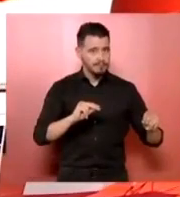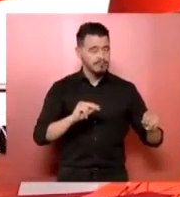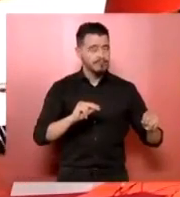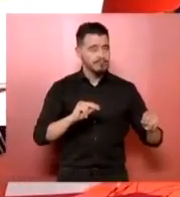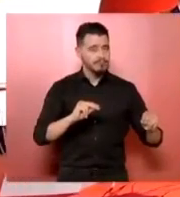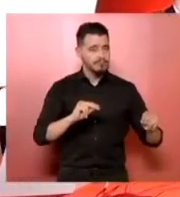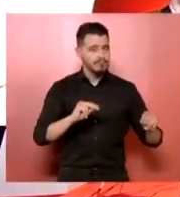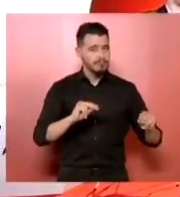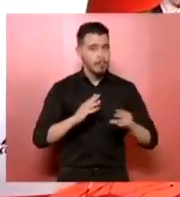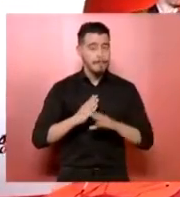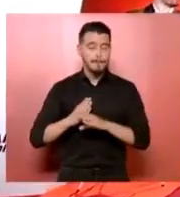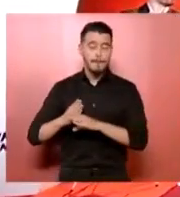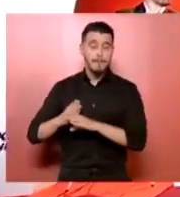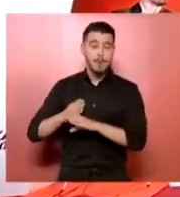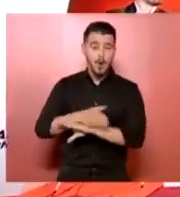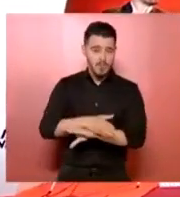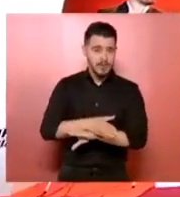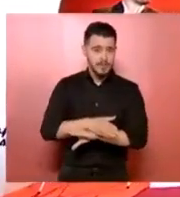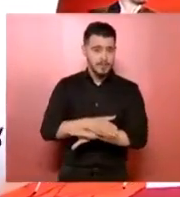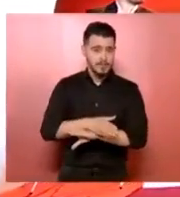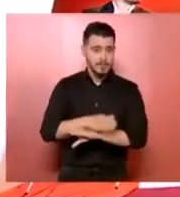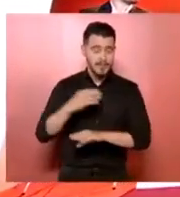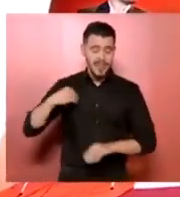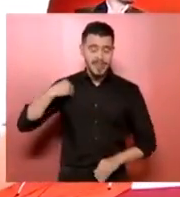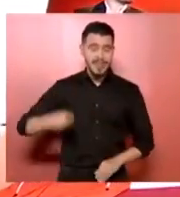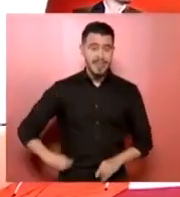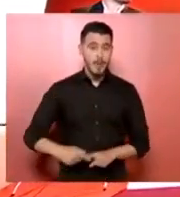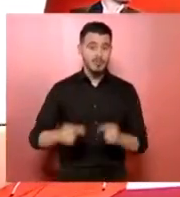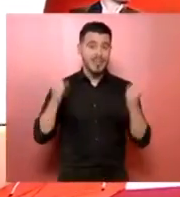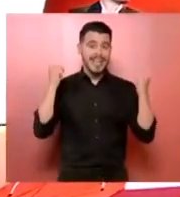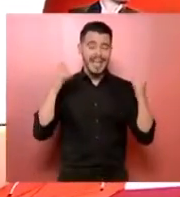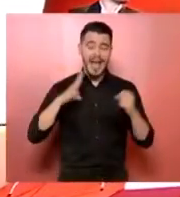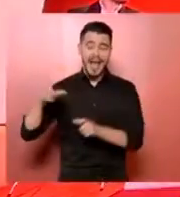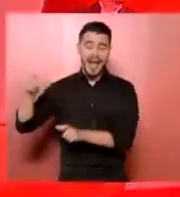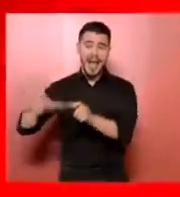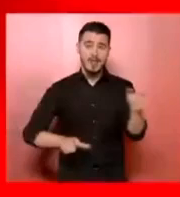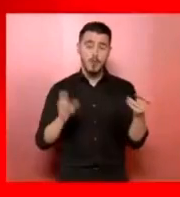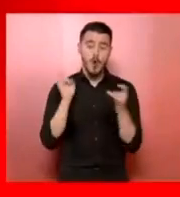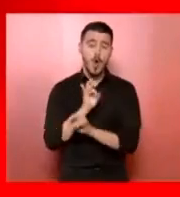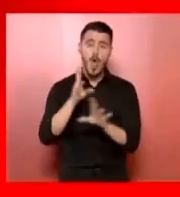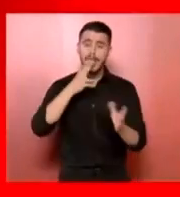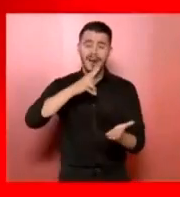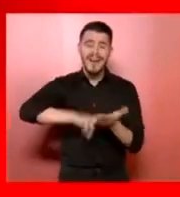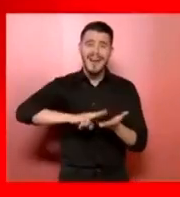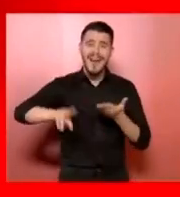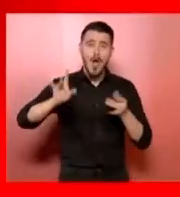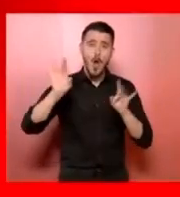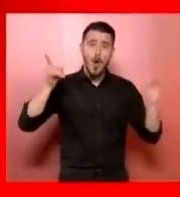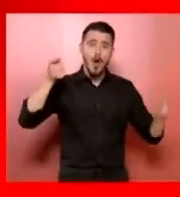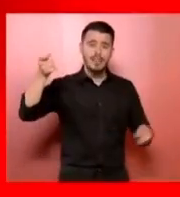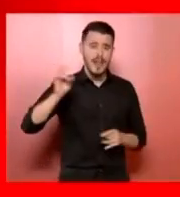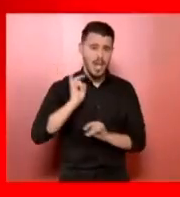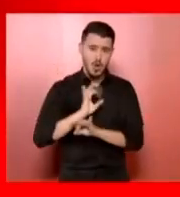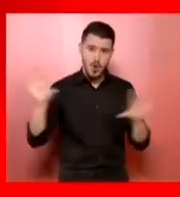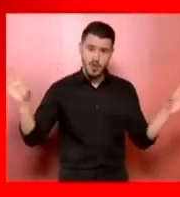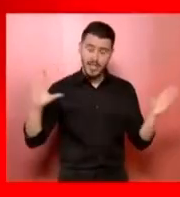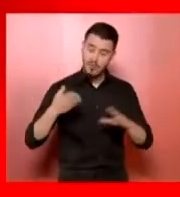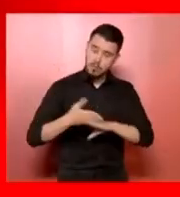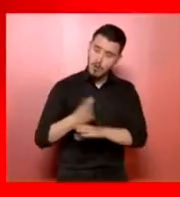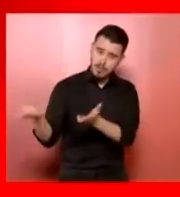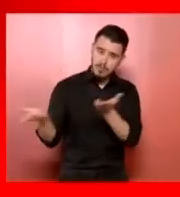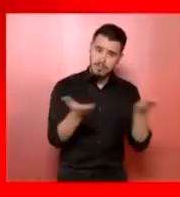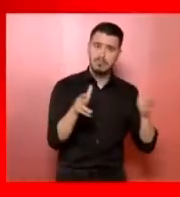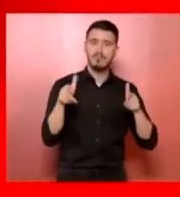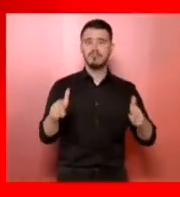πρόσβαση στην δημόσια υγεία τους ανασφάλιστους. Άρα δείξαμε, όταν μας λένε για την κοστολόγηση,